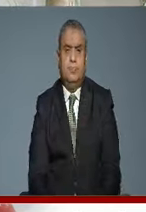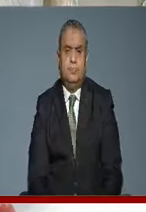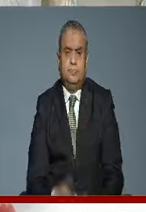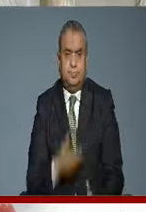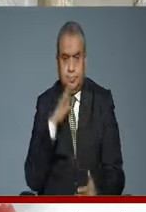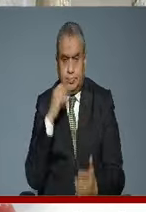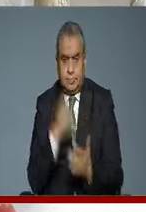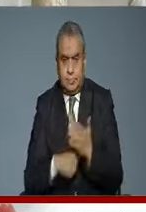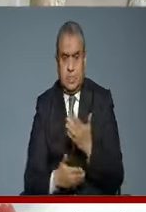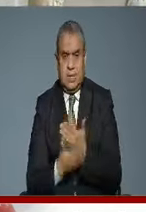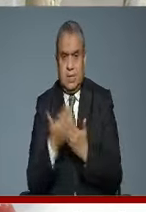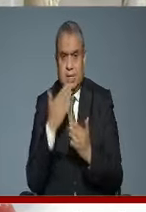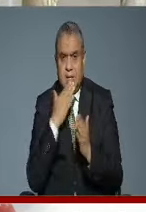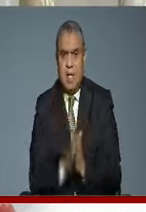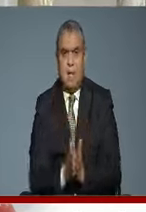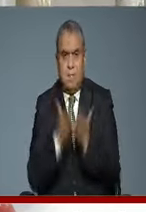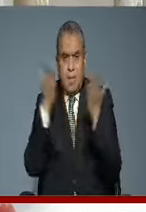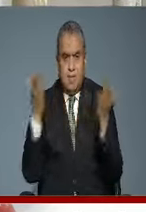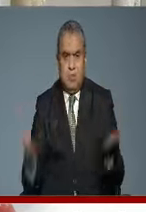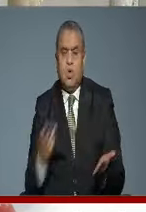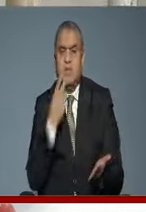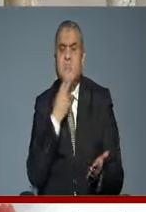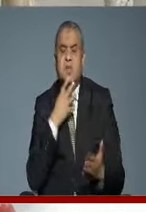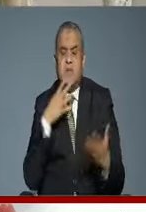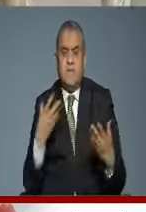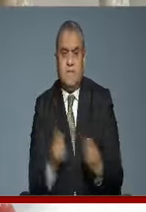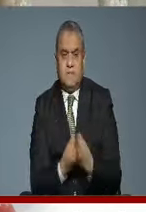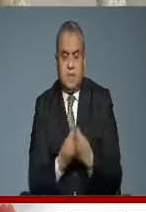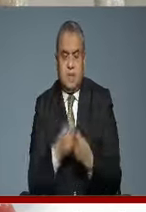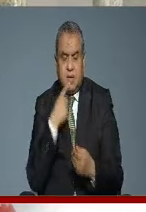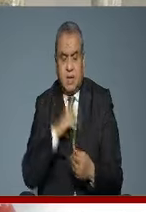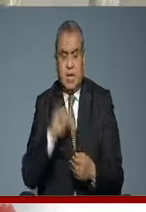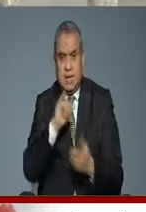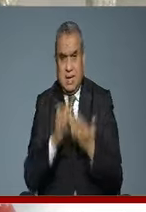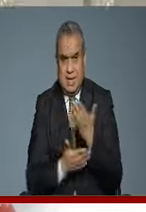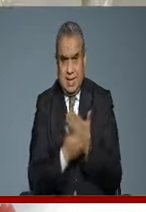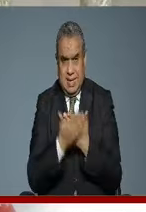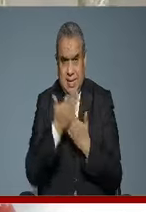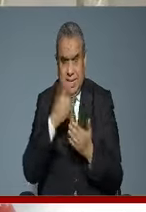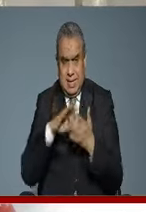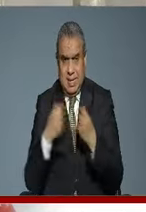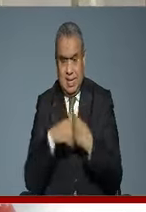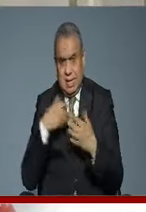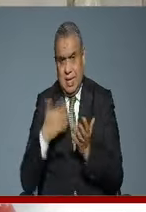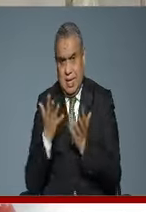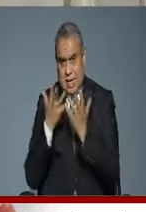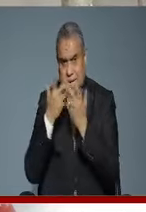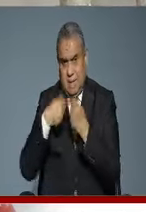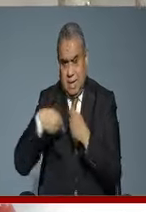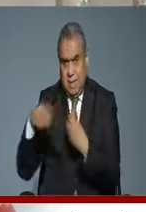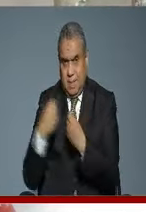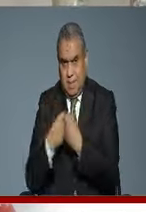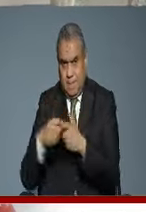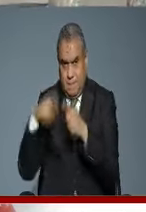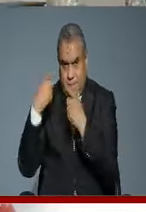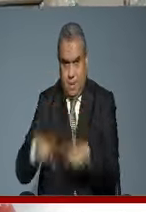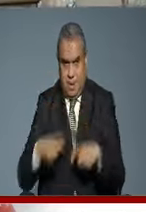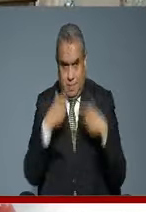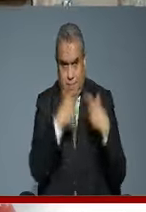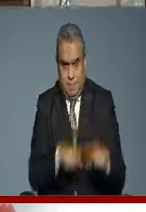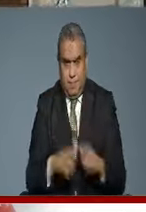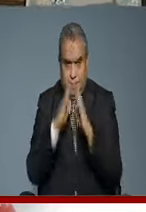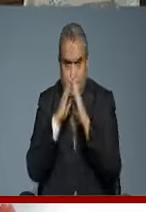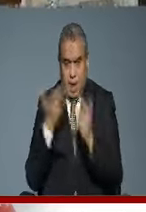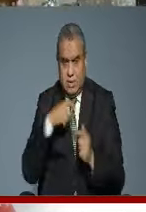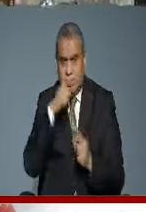نفتح صفحة جديدة ومهمة من العلاقات الثنائية بيننا. لذا أريد